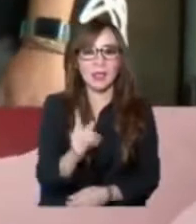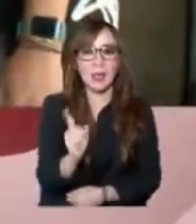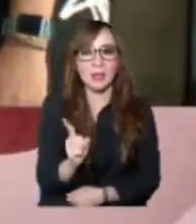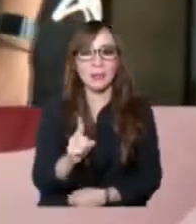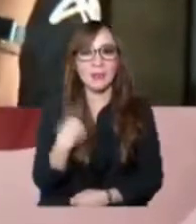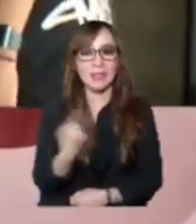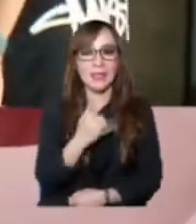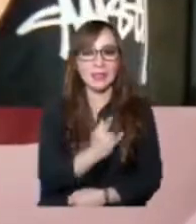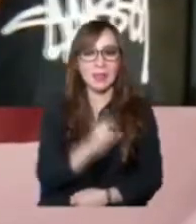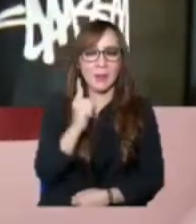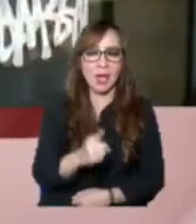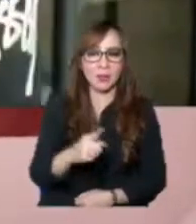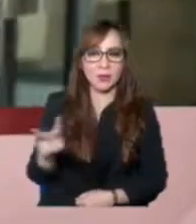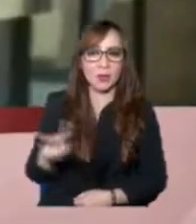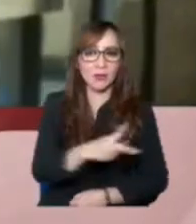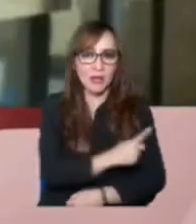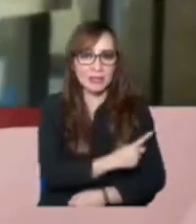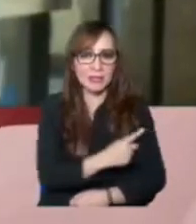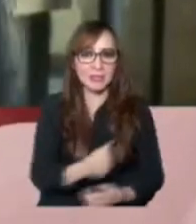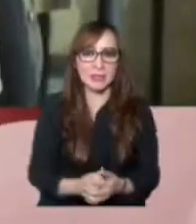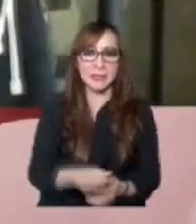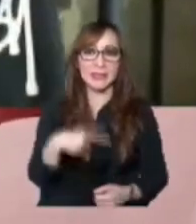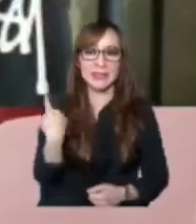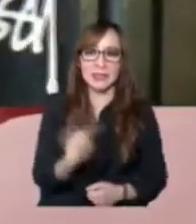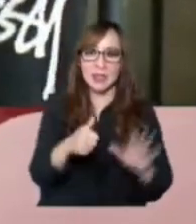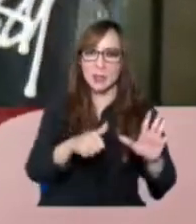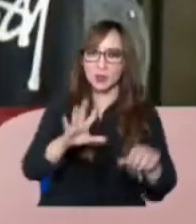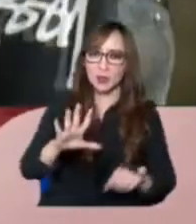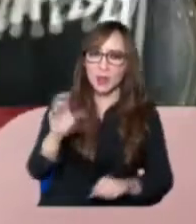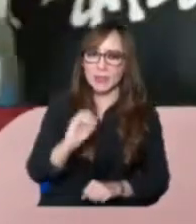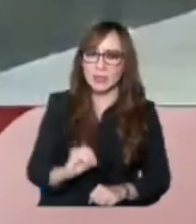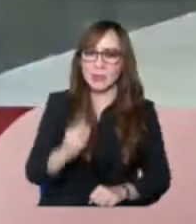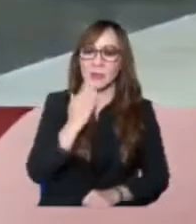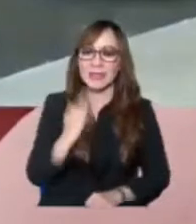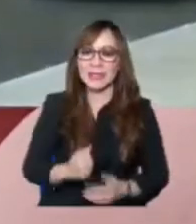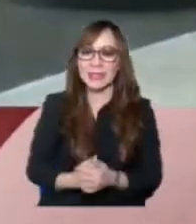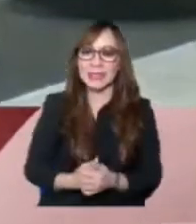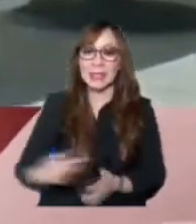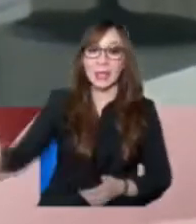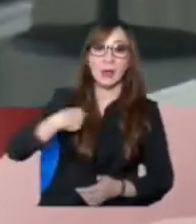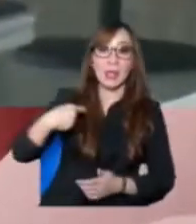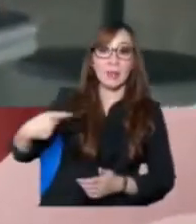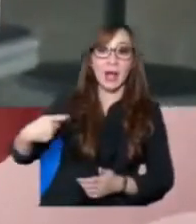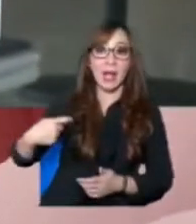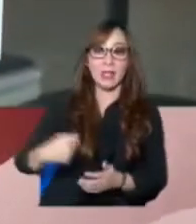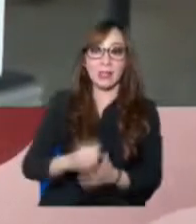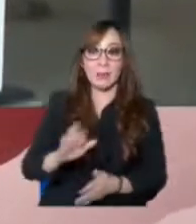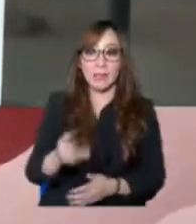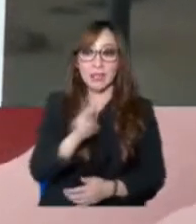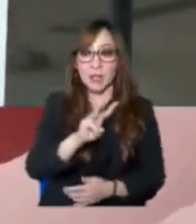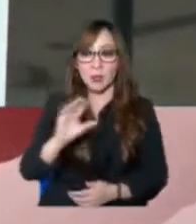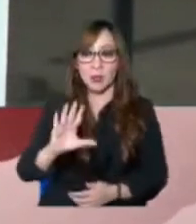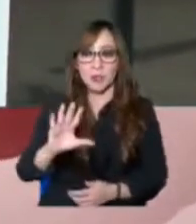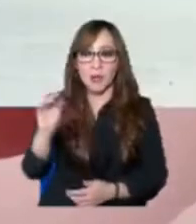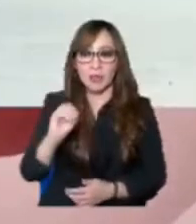divaksinasi? Artinya 65% kita memiliki kekebalan. Nah, 35%-nya kita masih bisa terinfeksi tapi